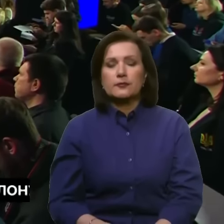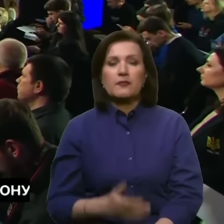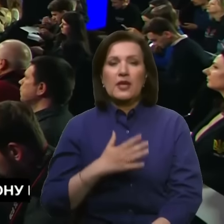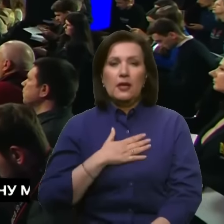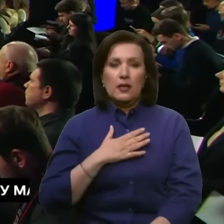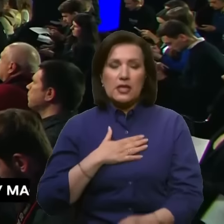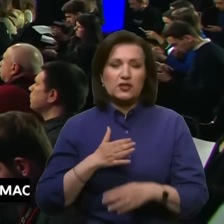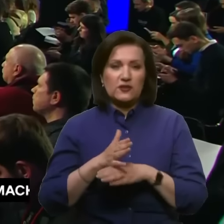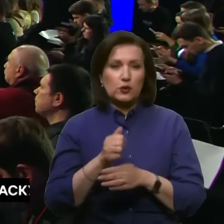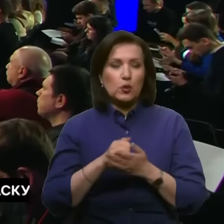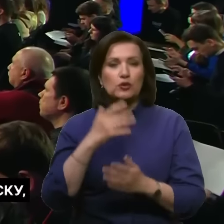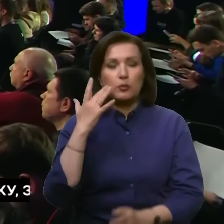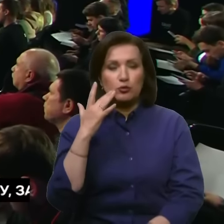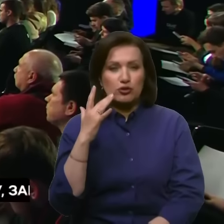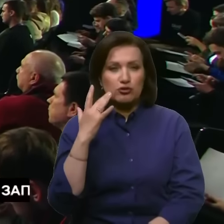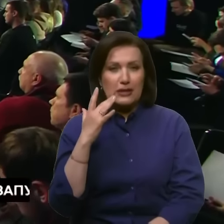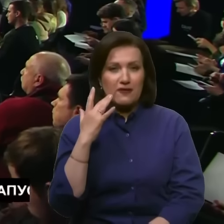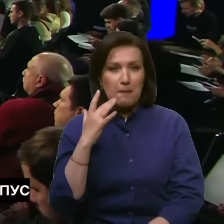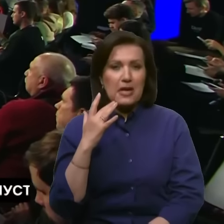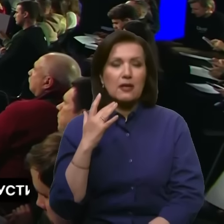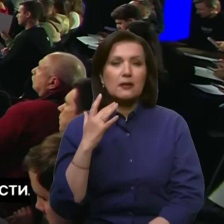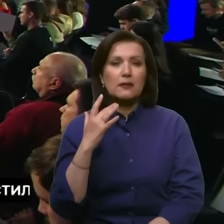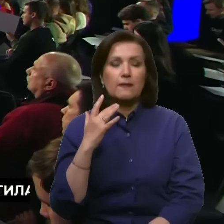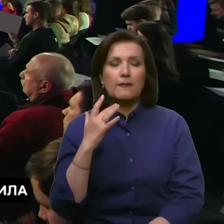Наші візити до Сполучених Штатів Америки